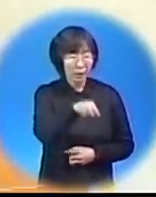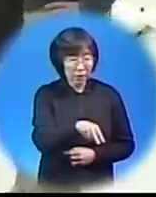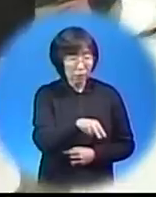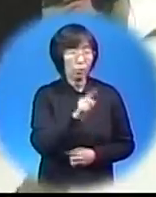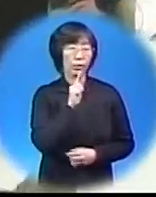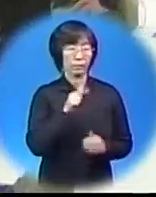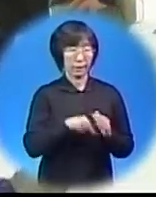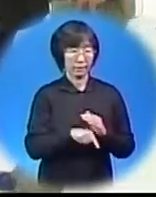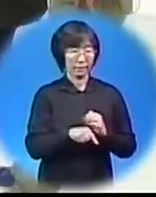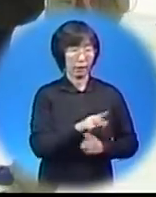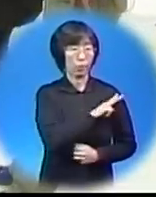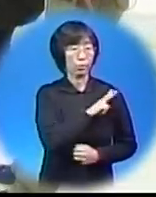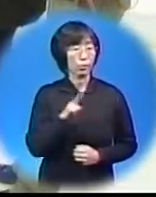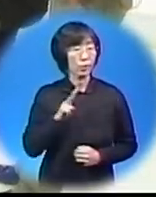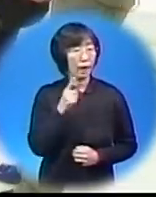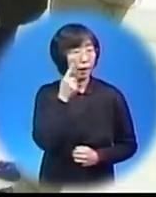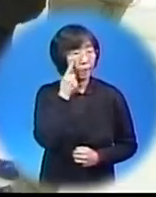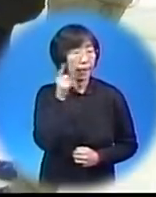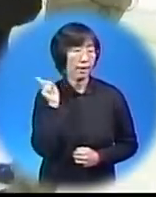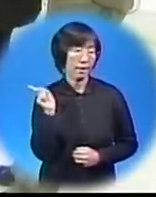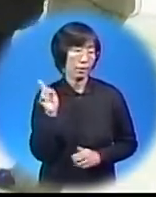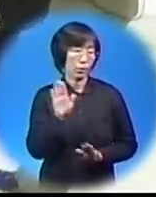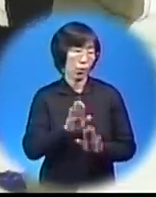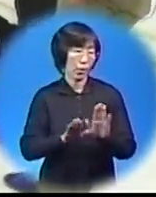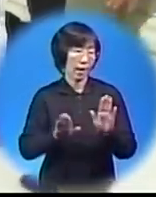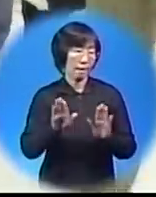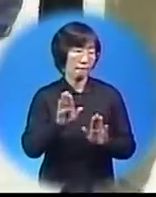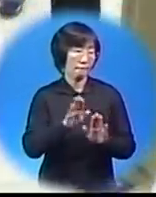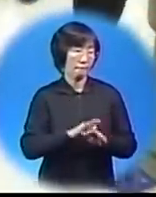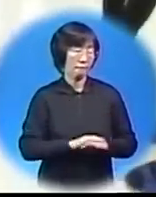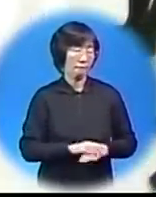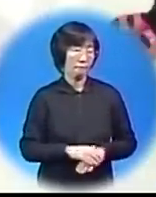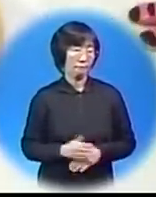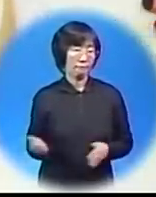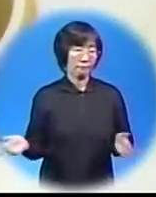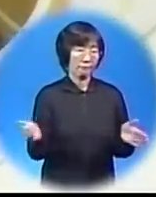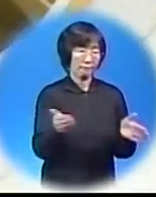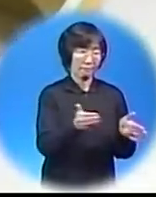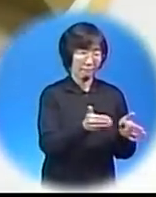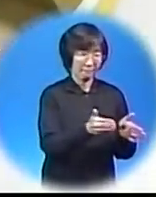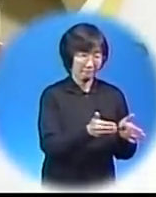。 最終的には こういう形で仕込みが終わります。